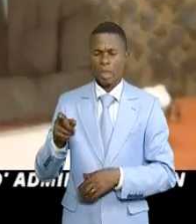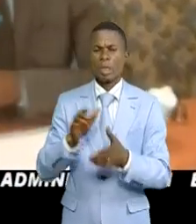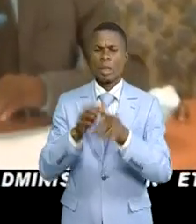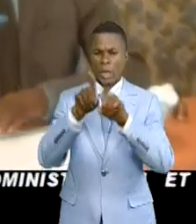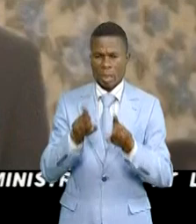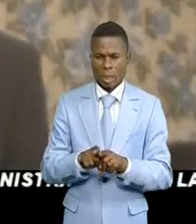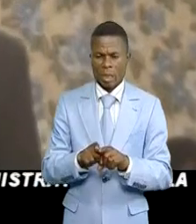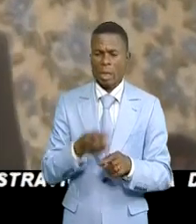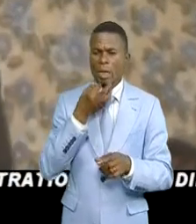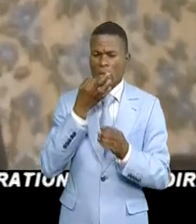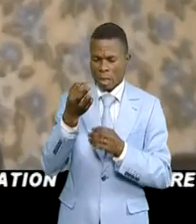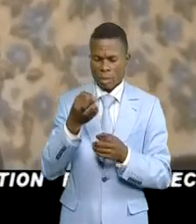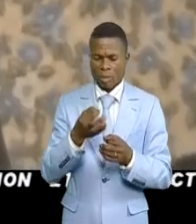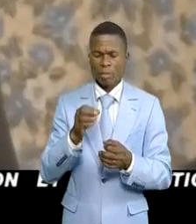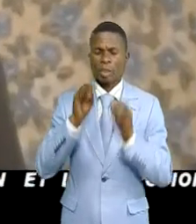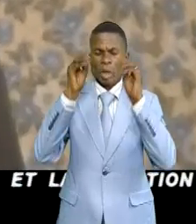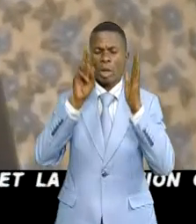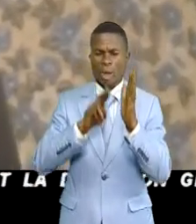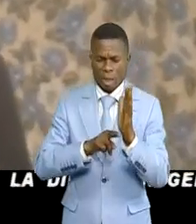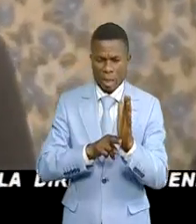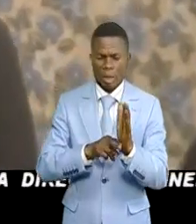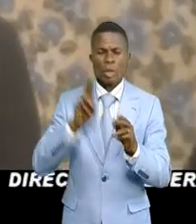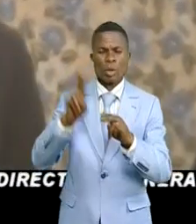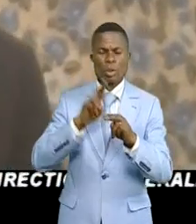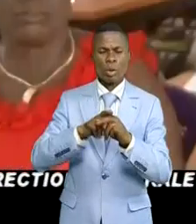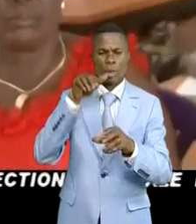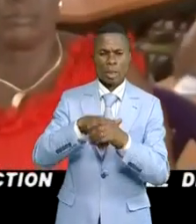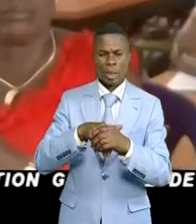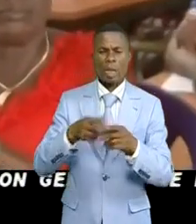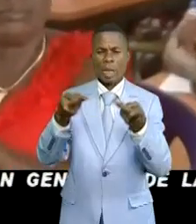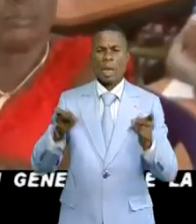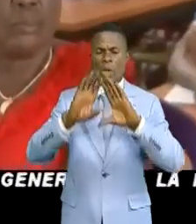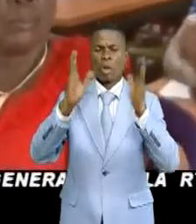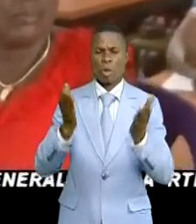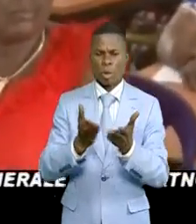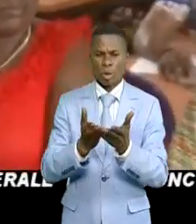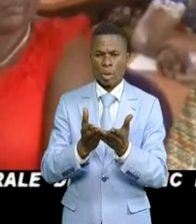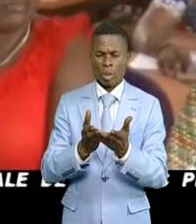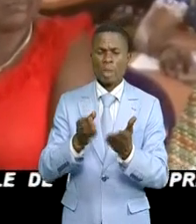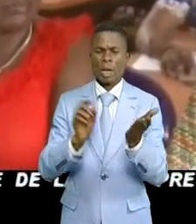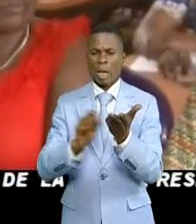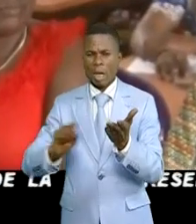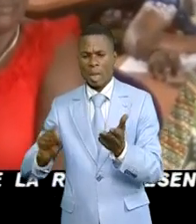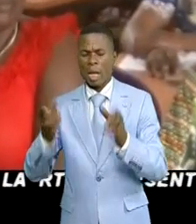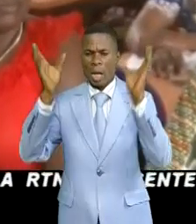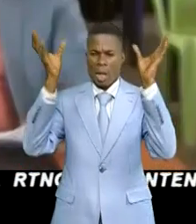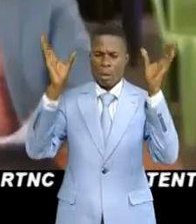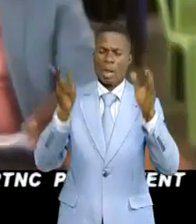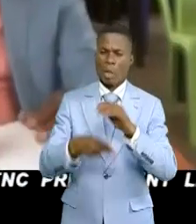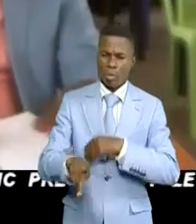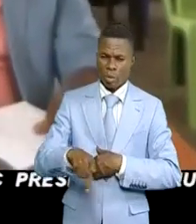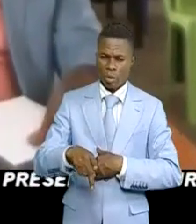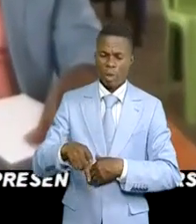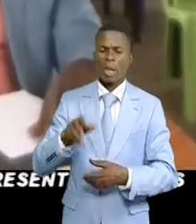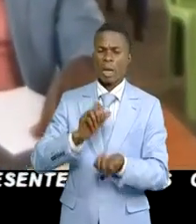aussi quelques phrases. Signalons que cet enseignement sera appliqué plus dans les espaces communautaires de veille, les classes préprimaires et tant d'autres dans